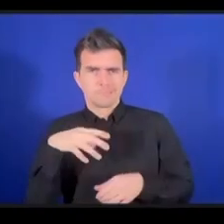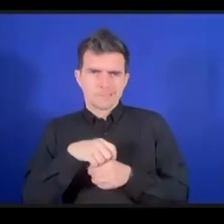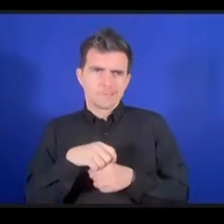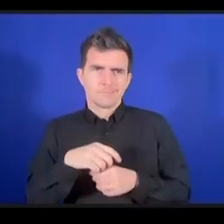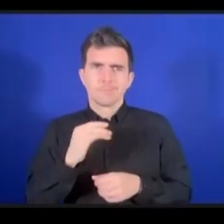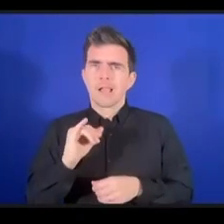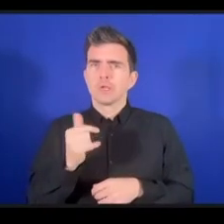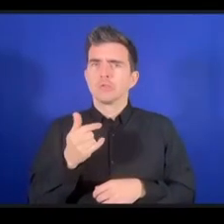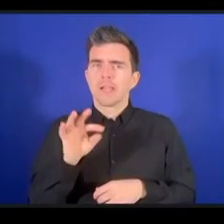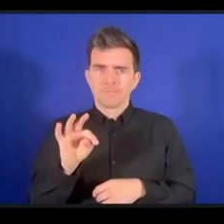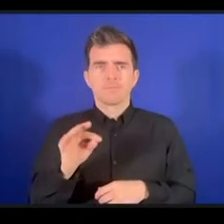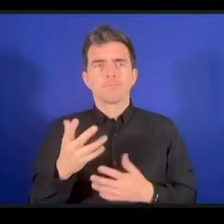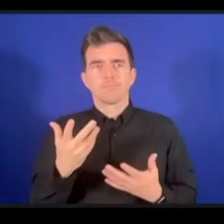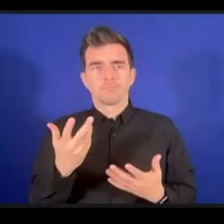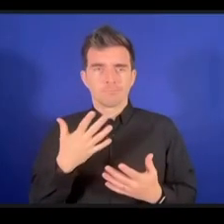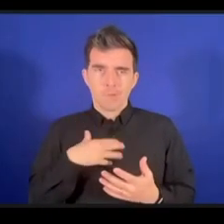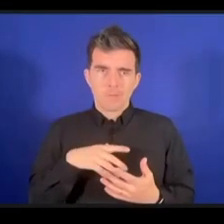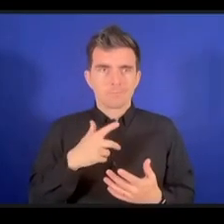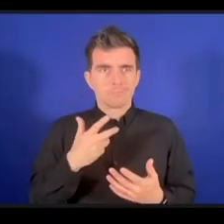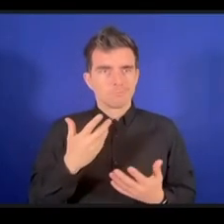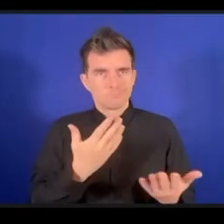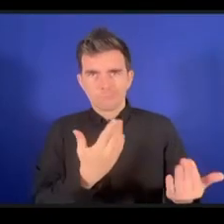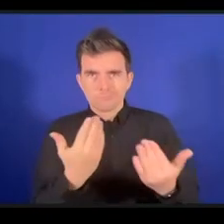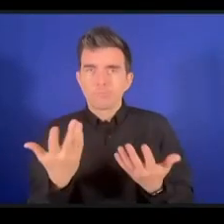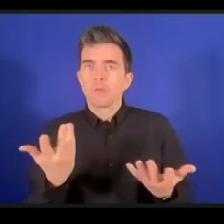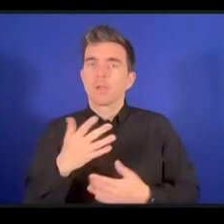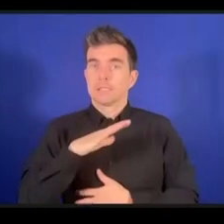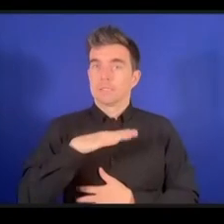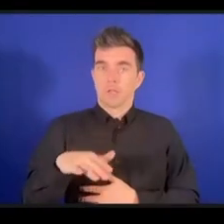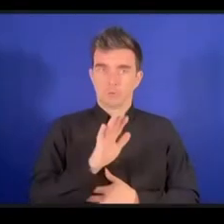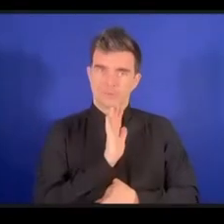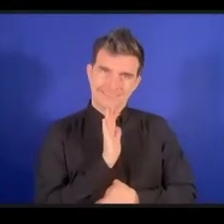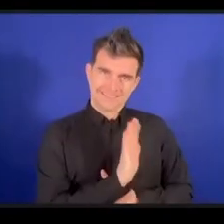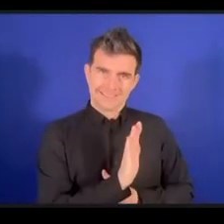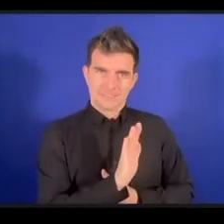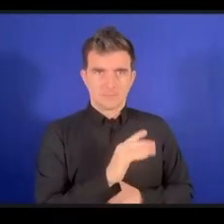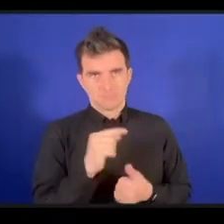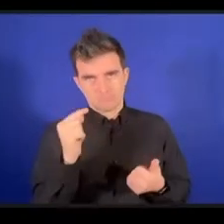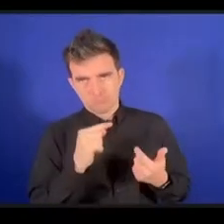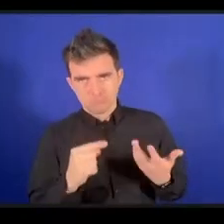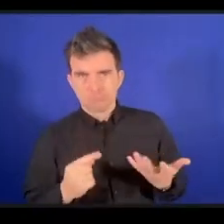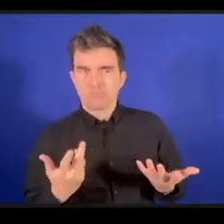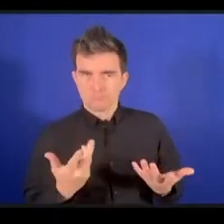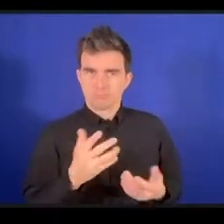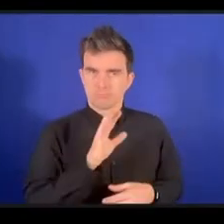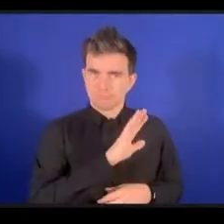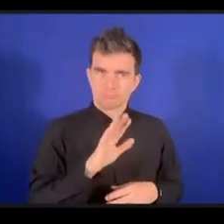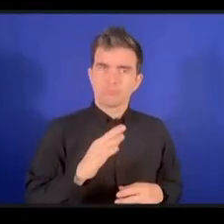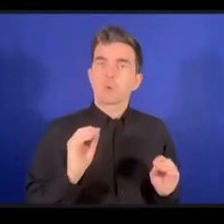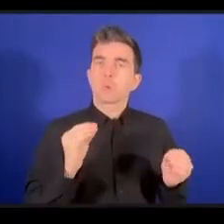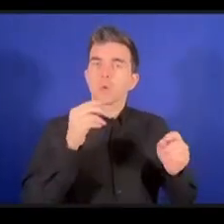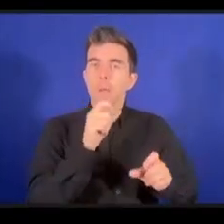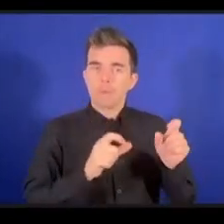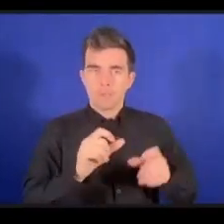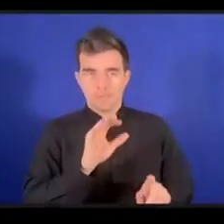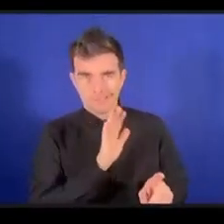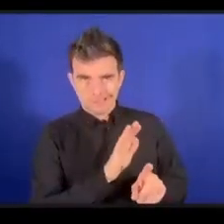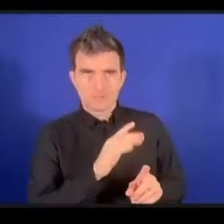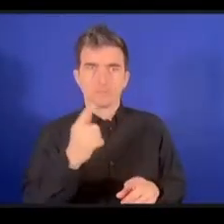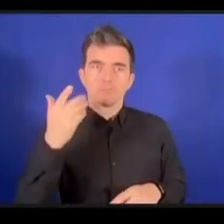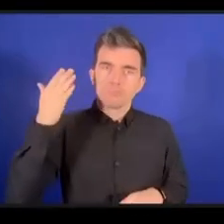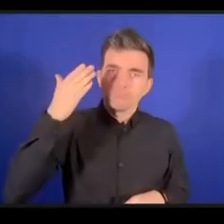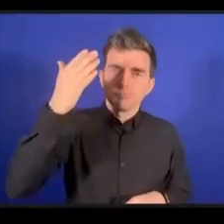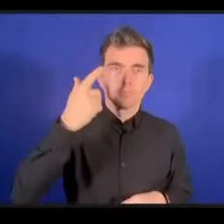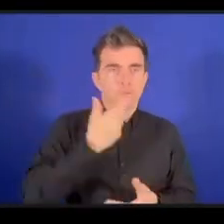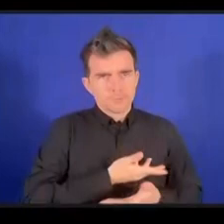会，帮助我们听到来自于南方国家的青年的声音和儿童的代表的声